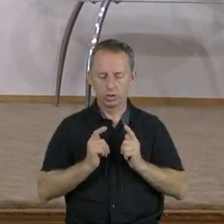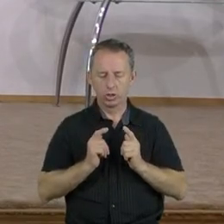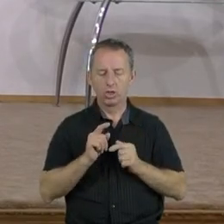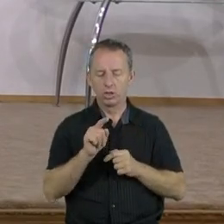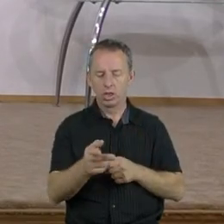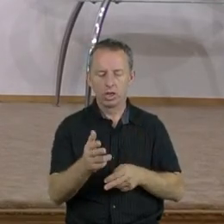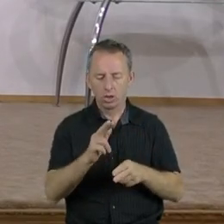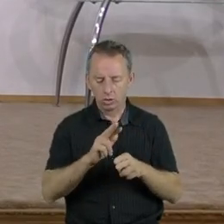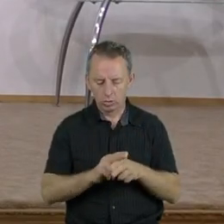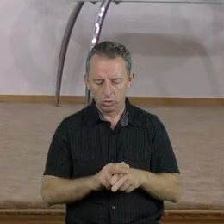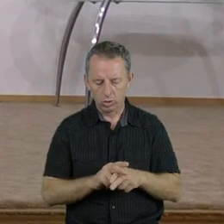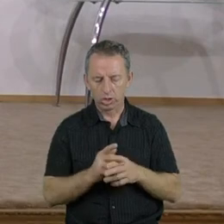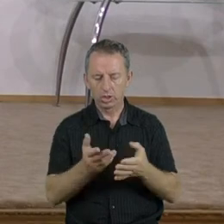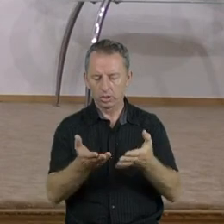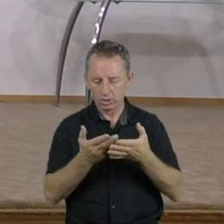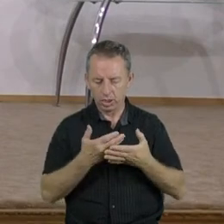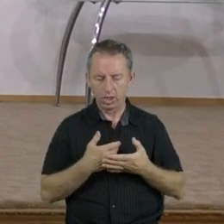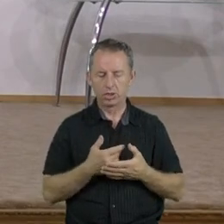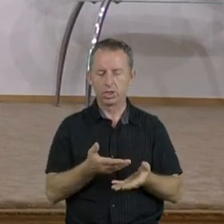naprawdę daje nam odpocznienie.